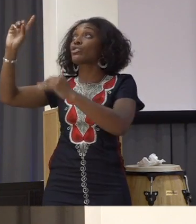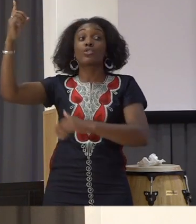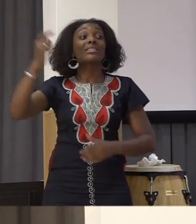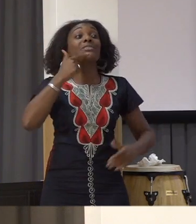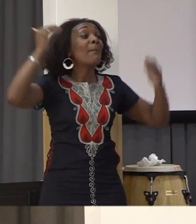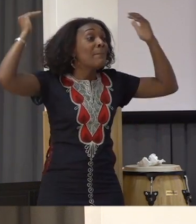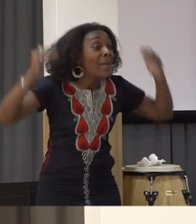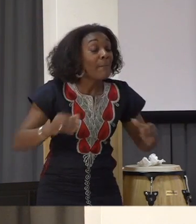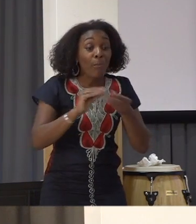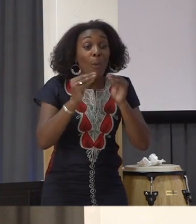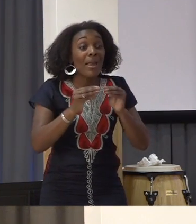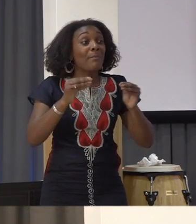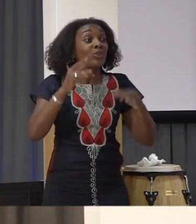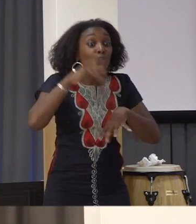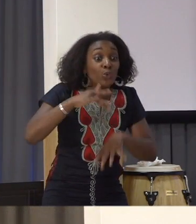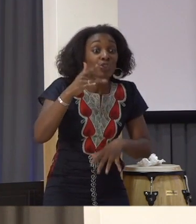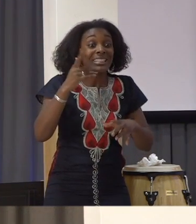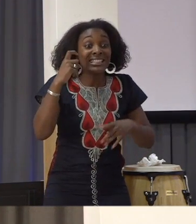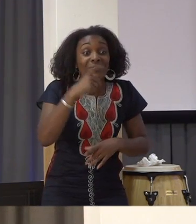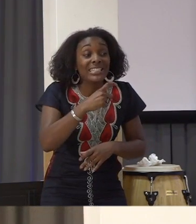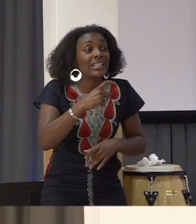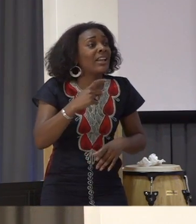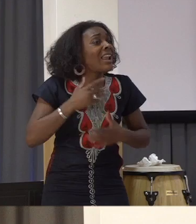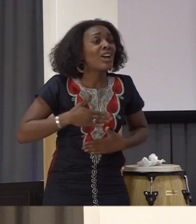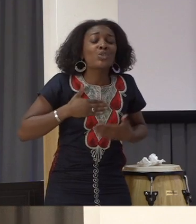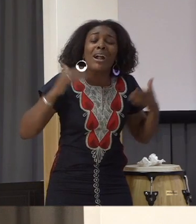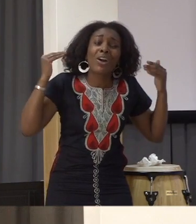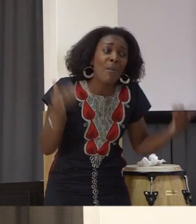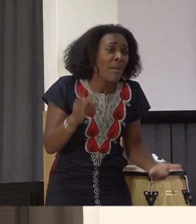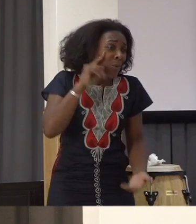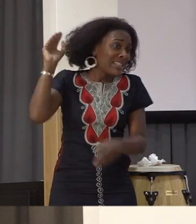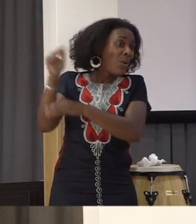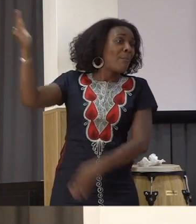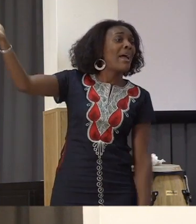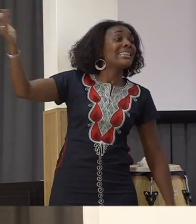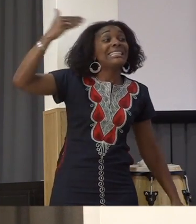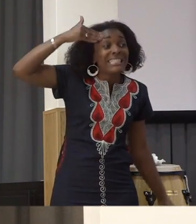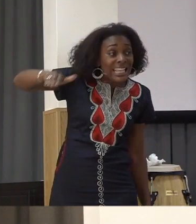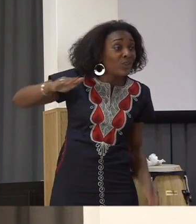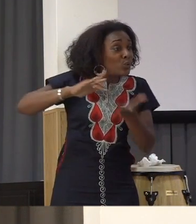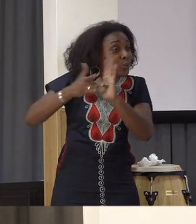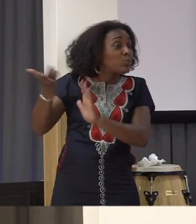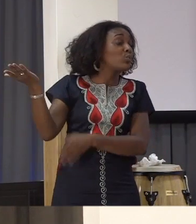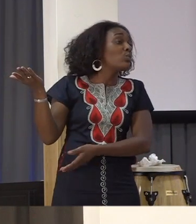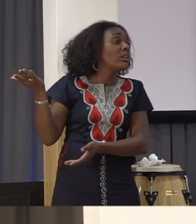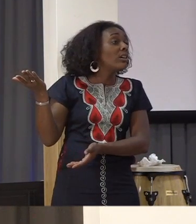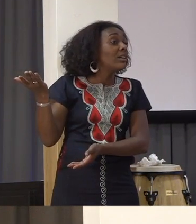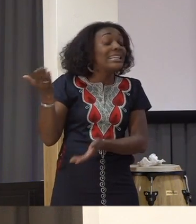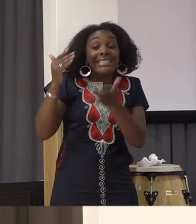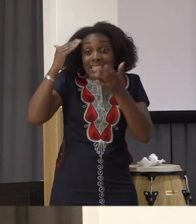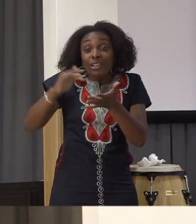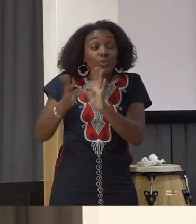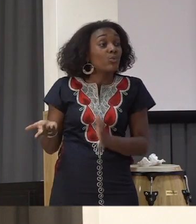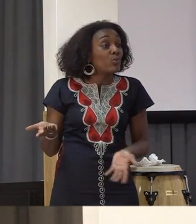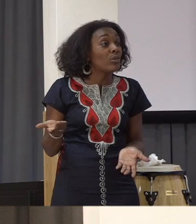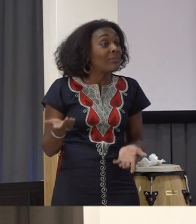la joie. Parce que le Seigneur est le maître des circonstances. Il sait que l'épreuve qui vient sur toi n'est pas trop forte pour toi,